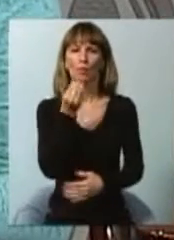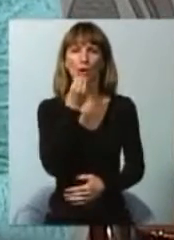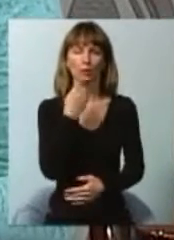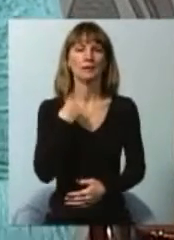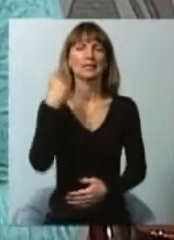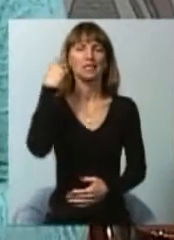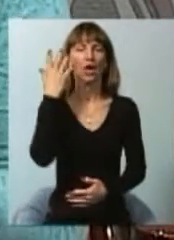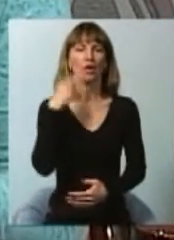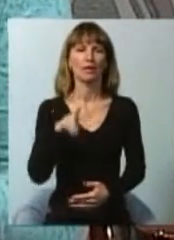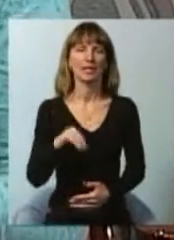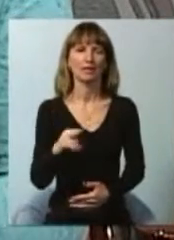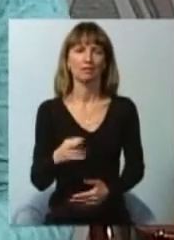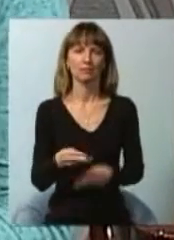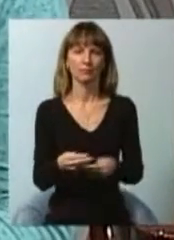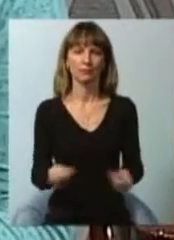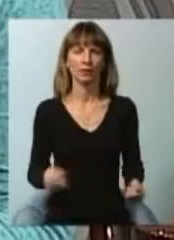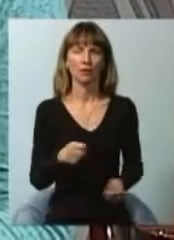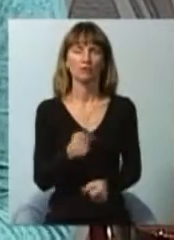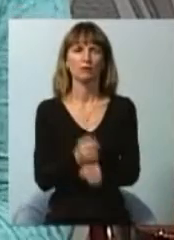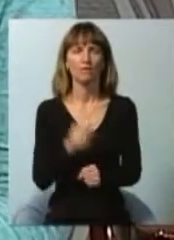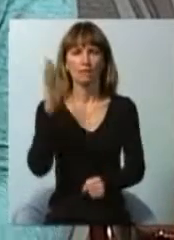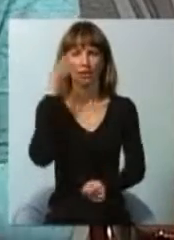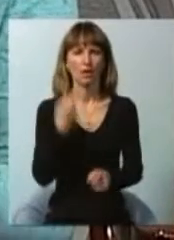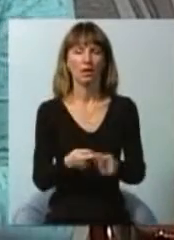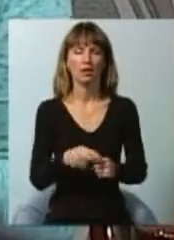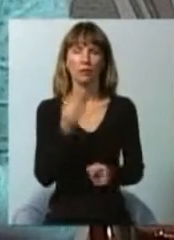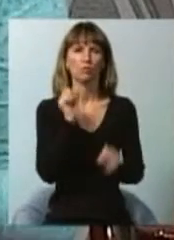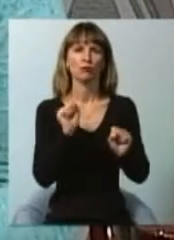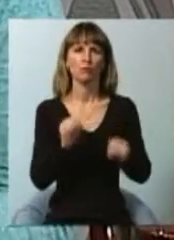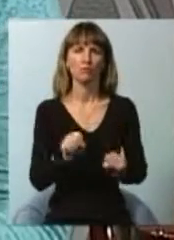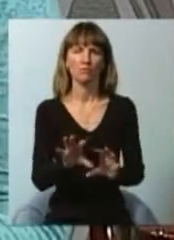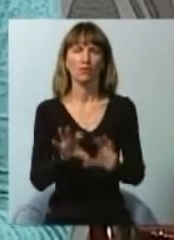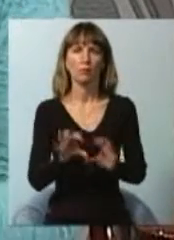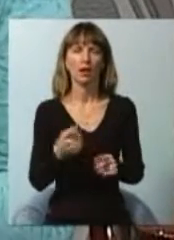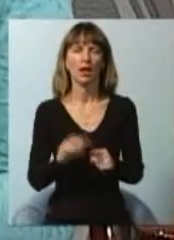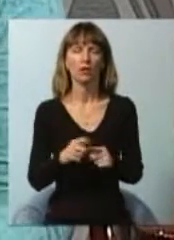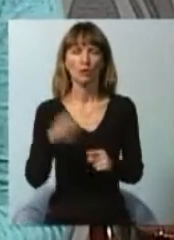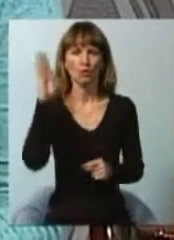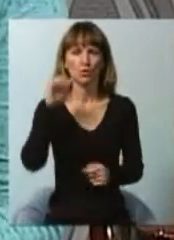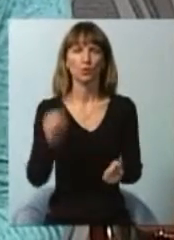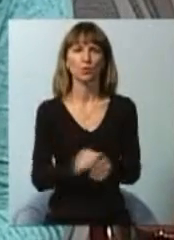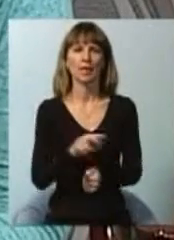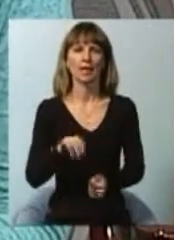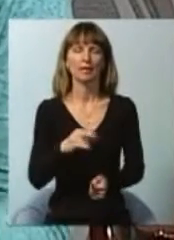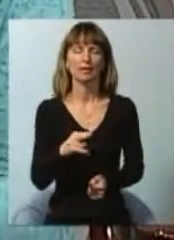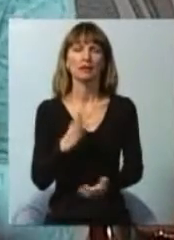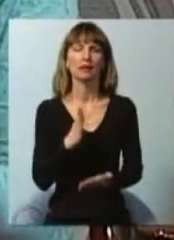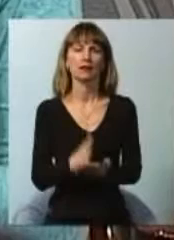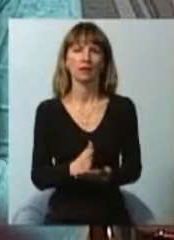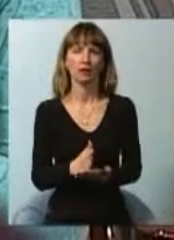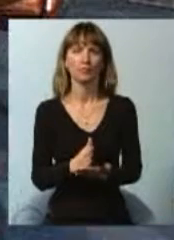що коли лід розтає, то він утворює воду, і ці продукти можуть увібрати цю воду. Але сухий лід є